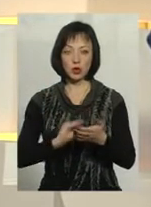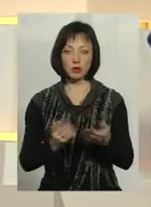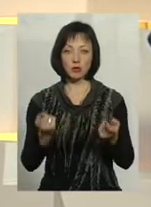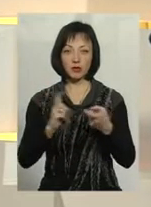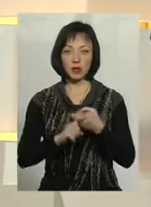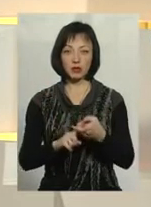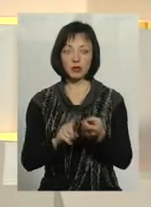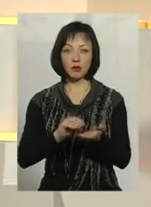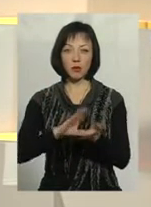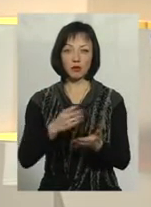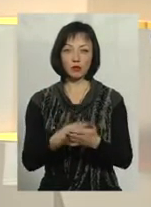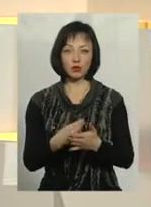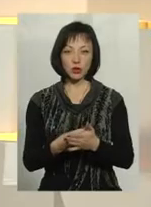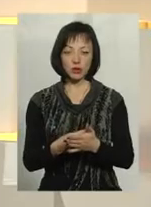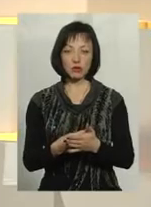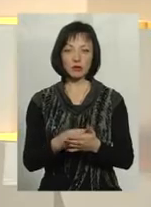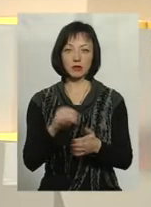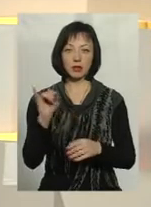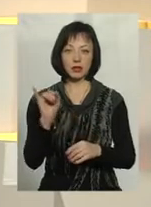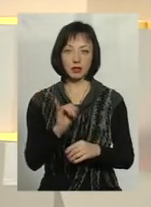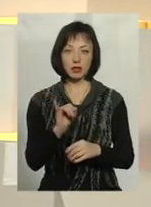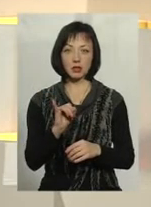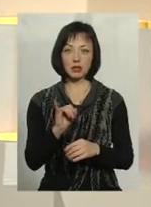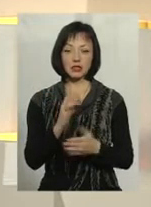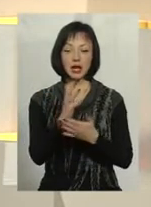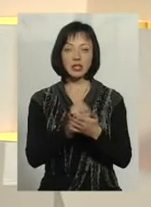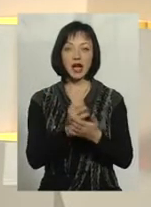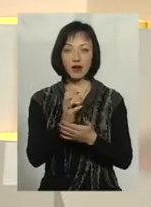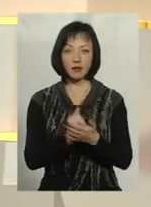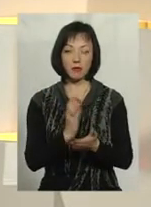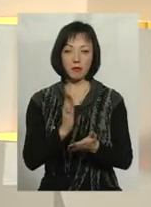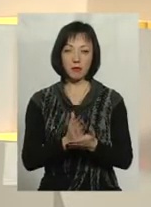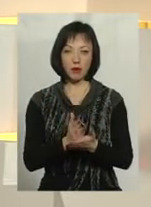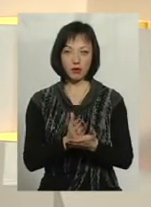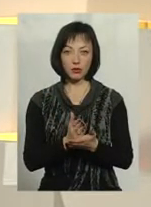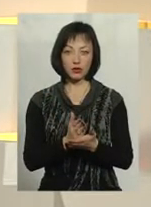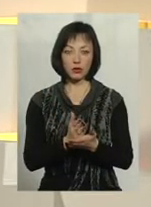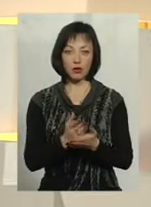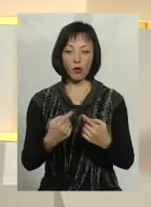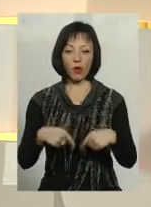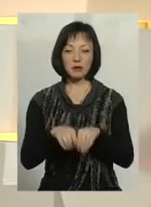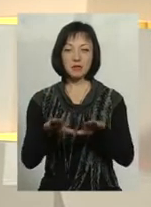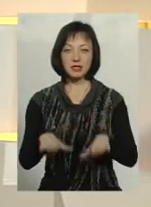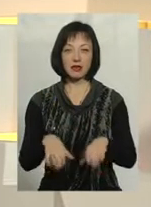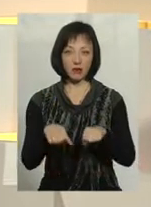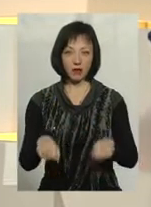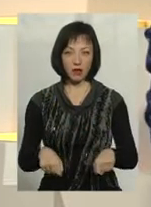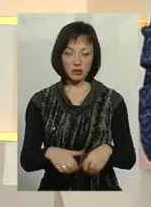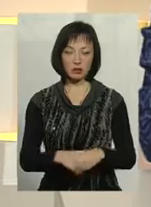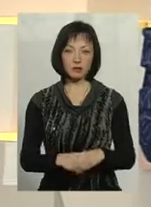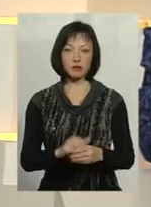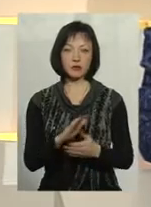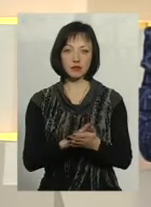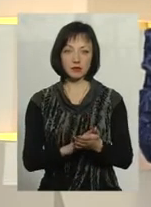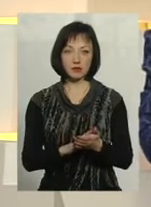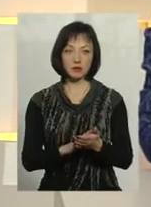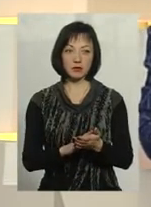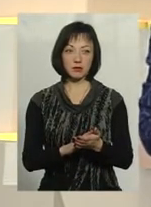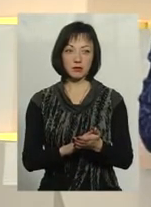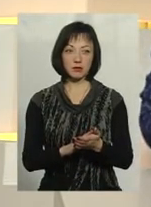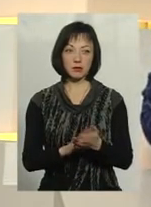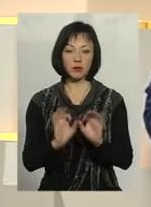діяльність сьогодні, має повне право так само працювати. Ні, це просто вид діяльності, мабуть, ваш відноситься до